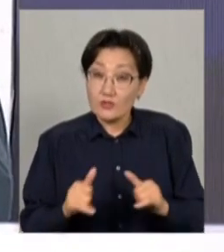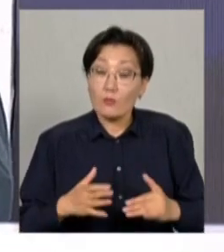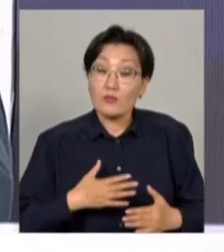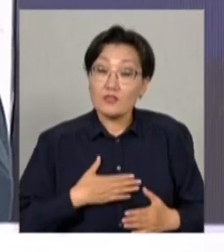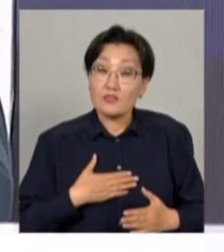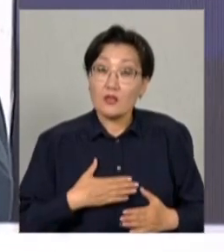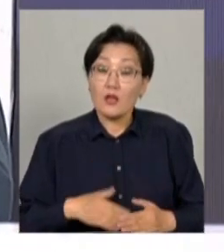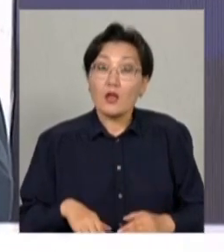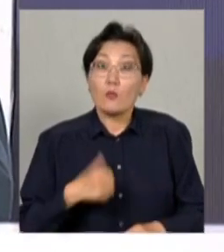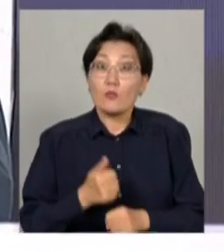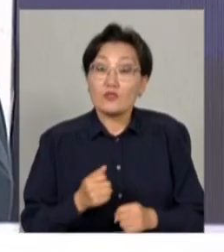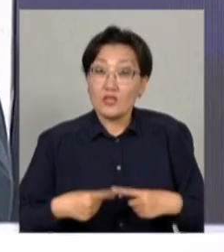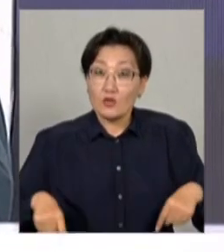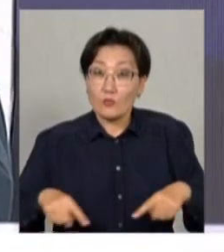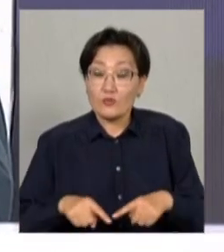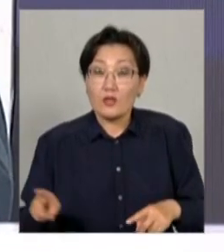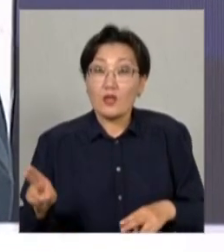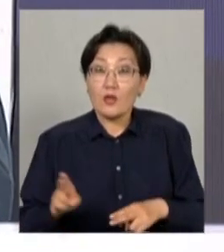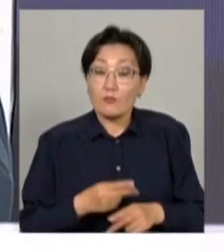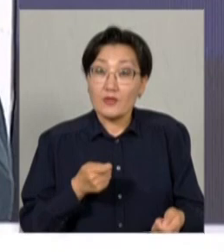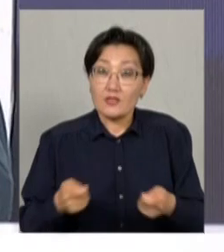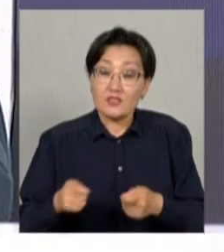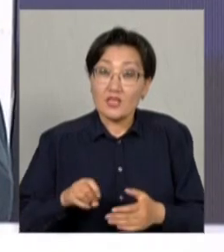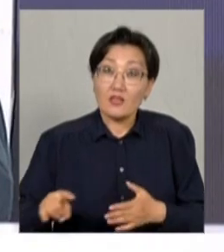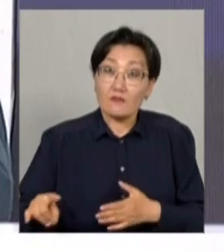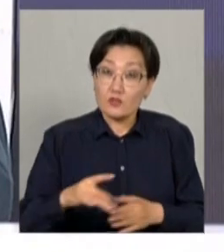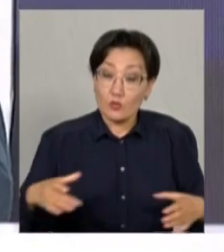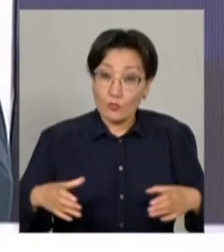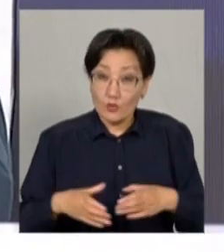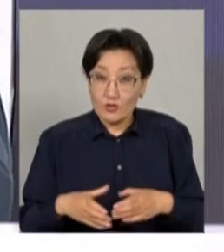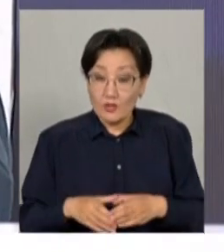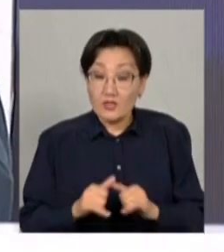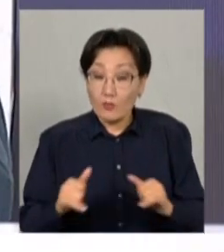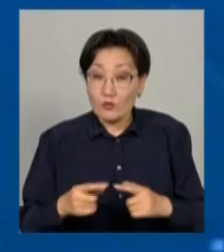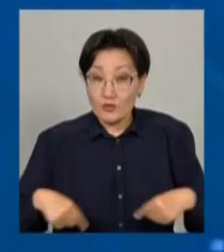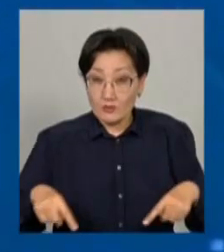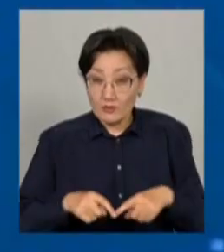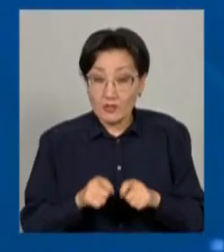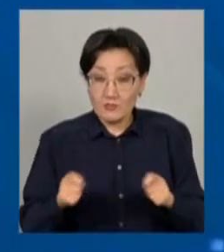біздер бас штабта ұшқышсыз авиация кешенін дамыту департаментін құрдық.